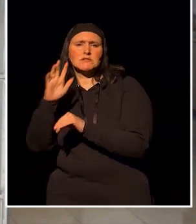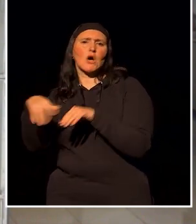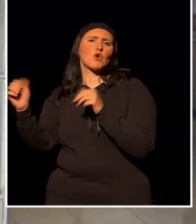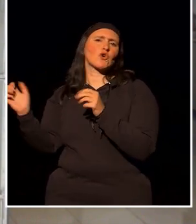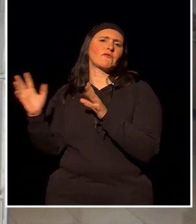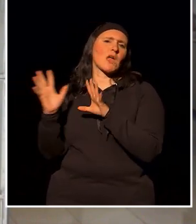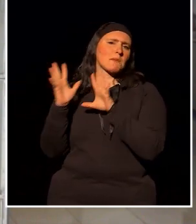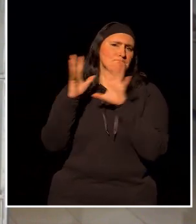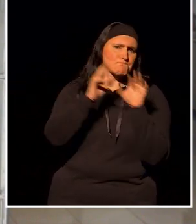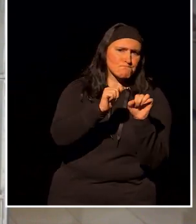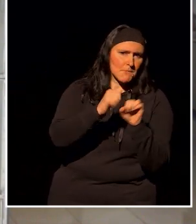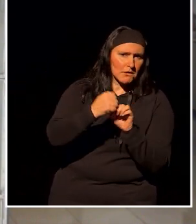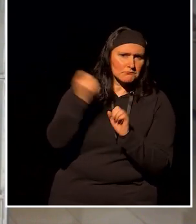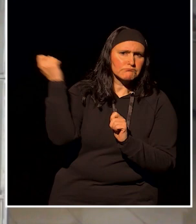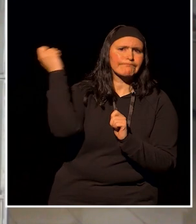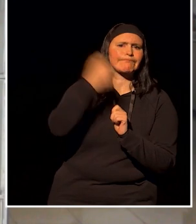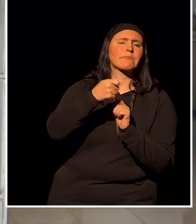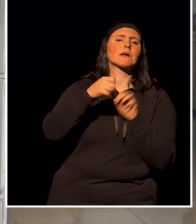wird das nicht so gesehen. Also